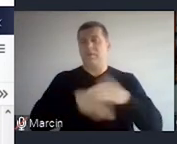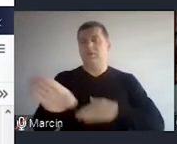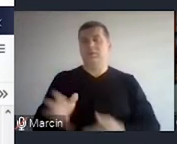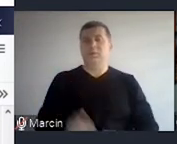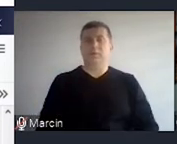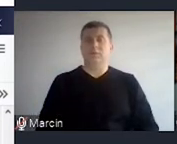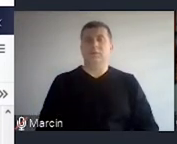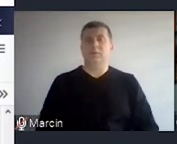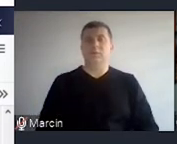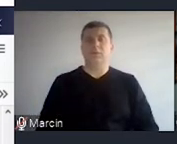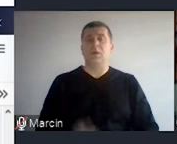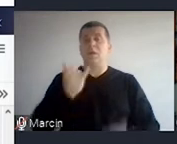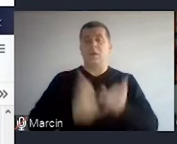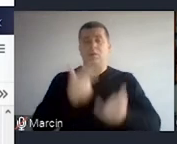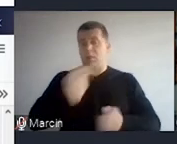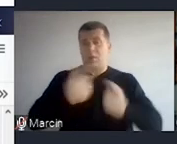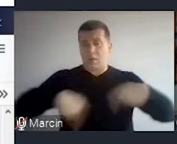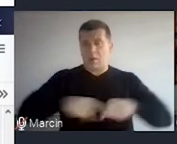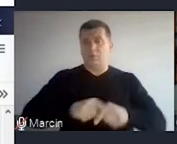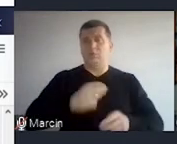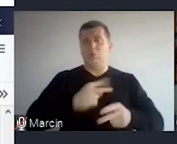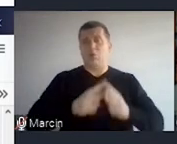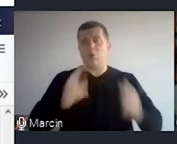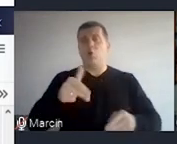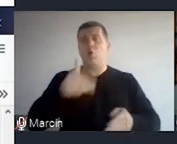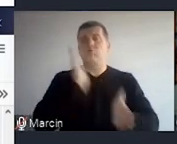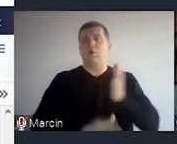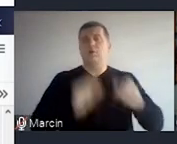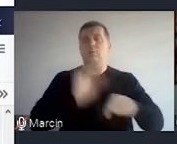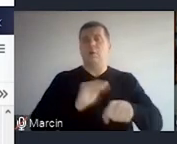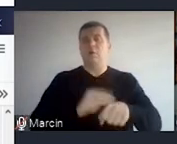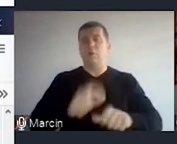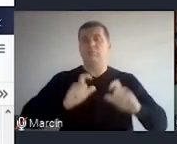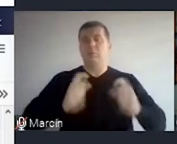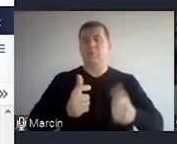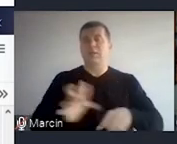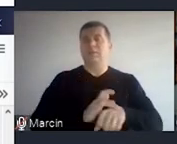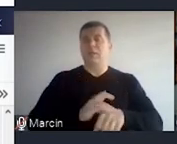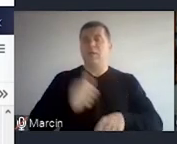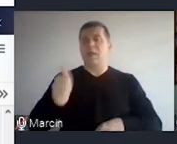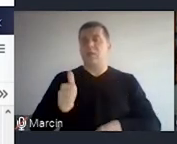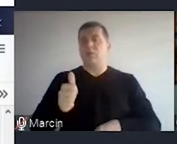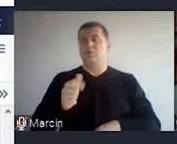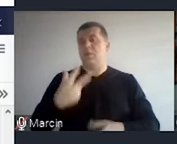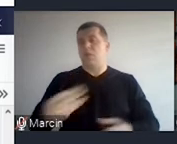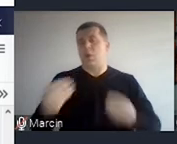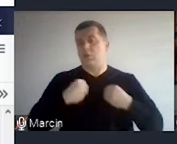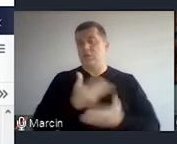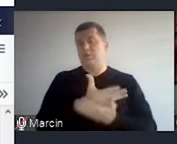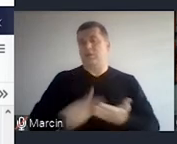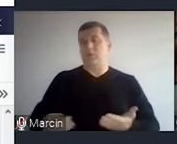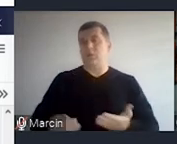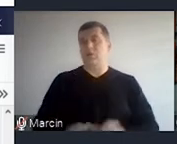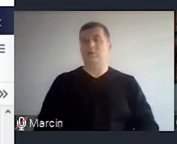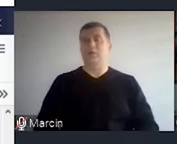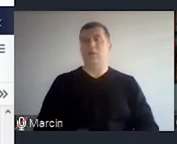przebacz. Jeśli nie zrealizujemy określonych uproszczonych metod, to w przypadku stawek jednostkowych po prostu nie otrzymamy wynagrodzenia.